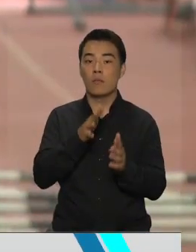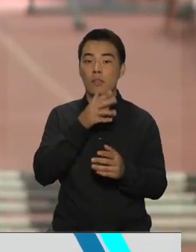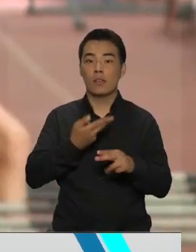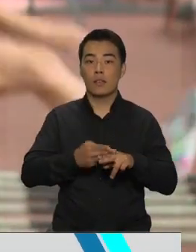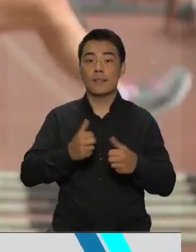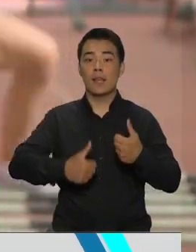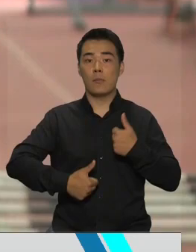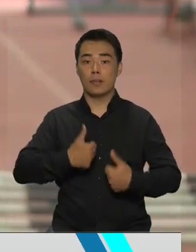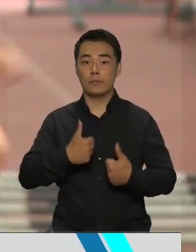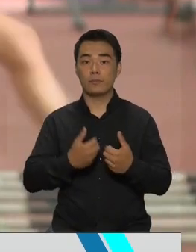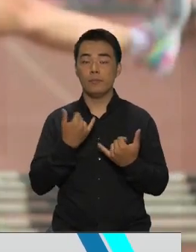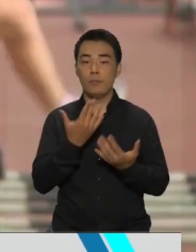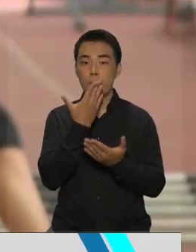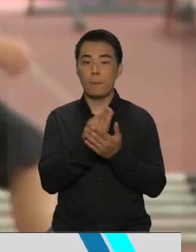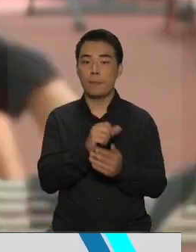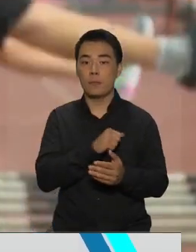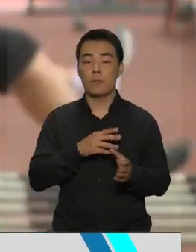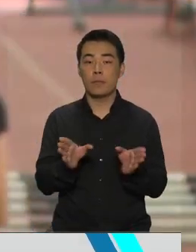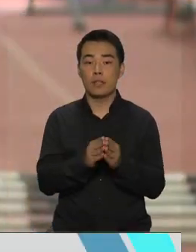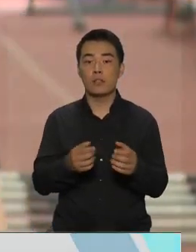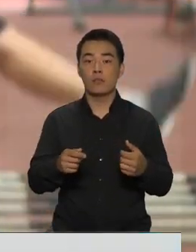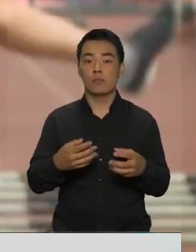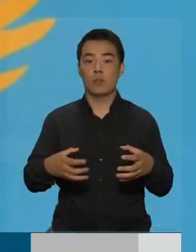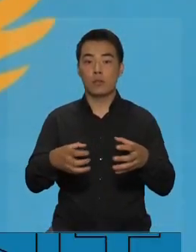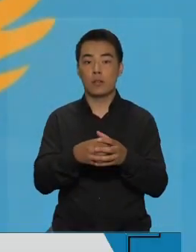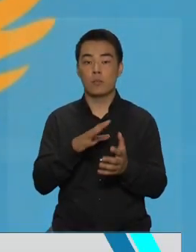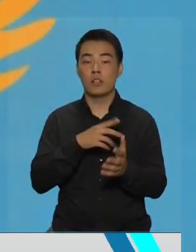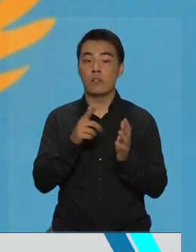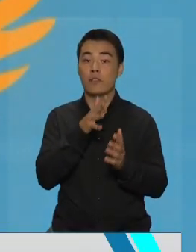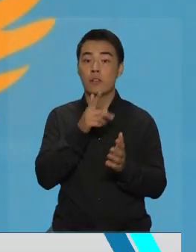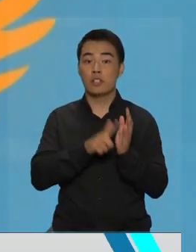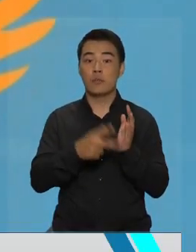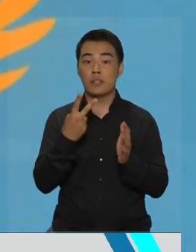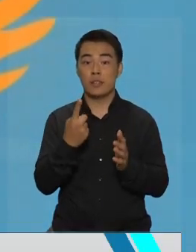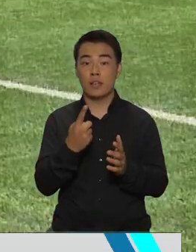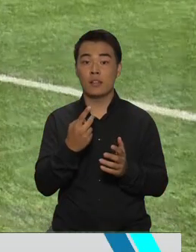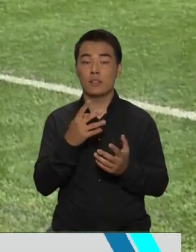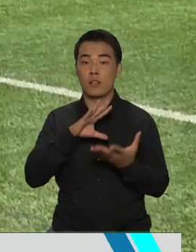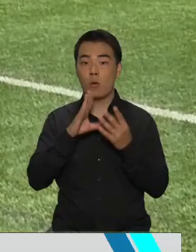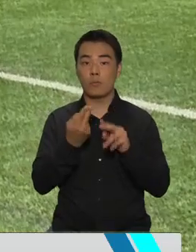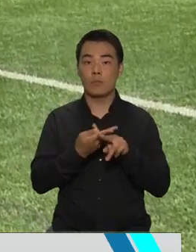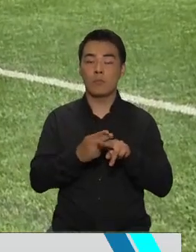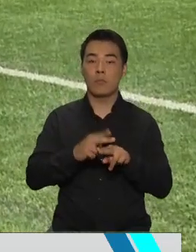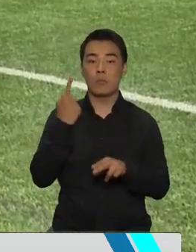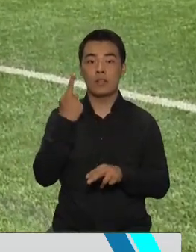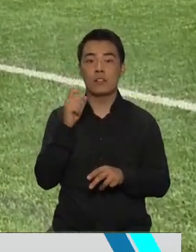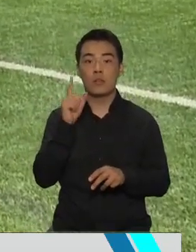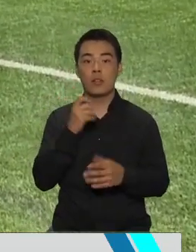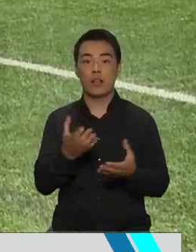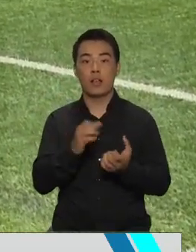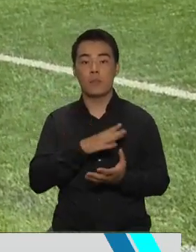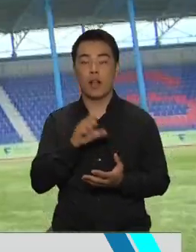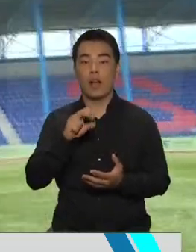эстафетада біз бірге жүгірдік. Жасы 72-де болса да бір алтынды алды. Бүгінде Алла Мияның спортпен